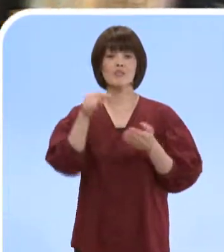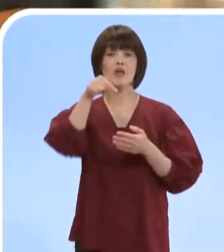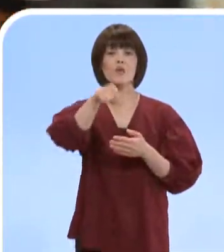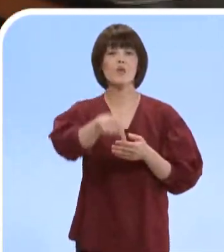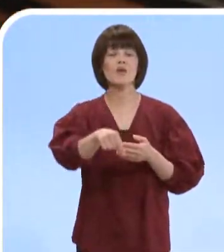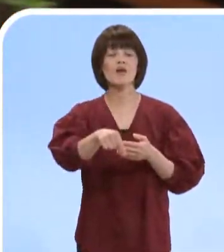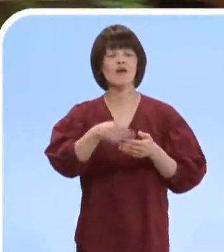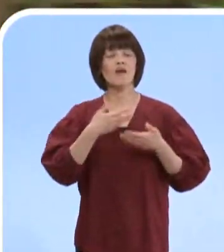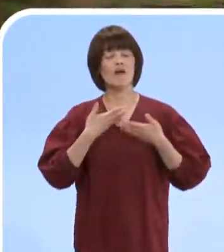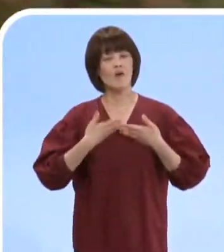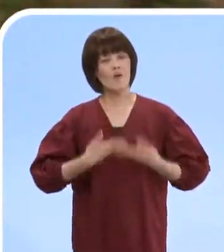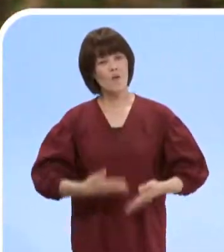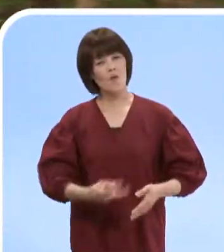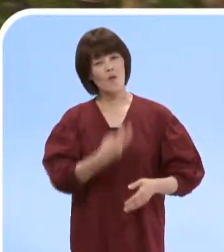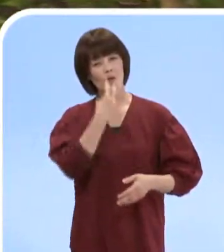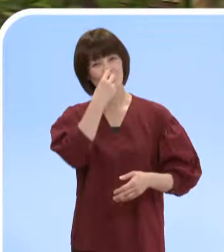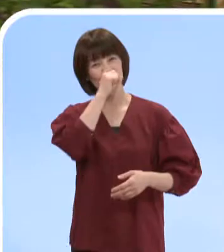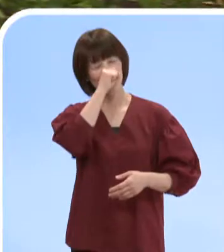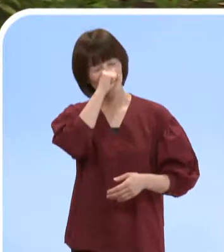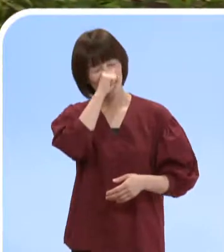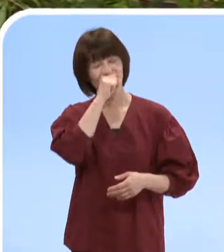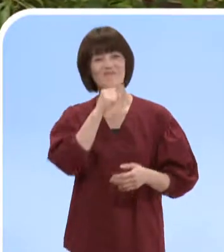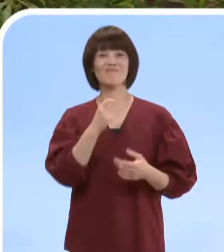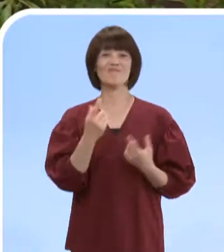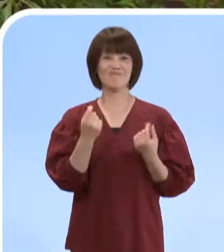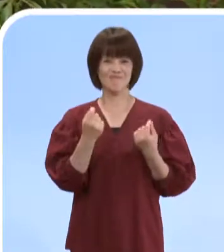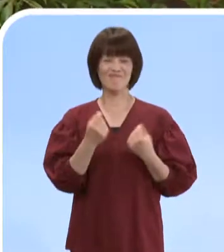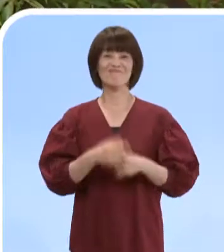中は落ち着いた雰囲気でいいですね。